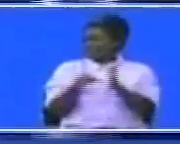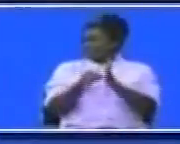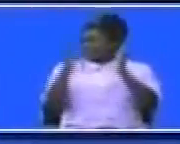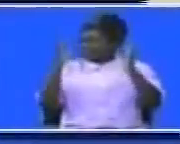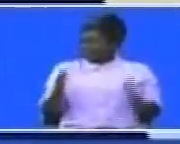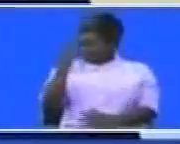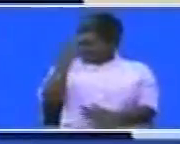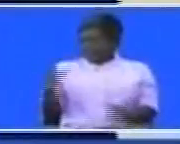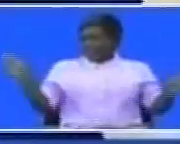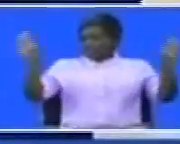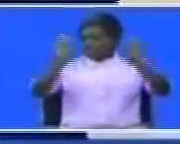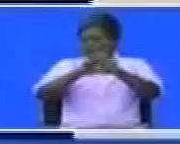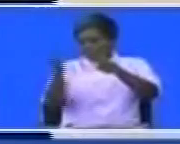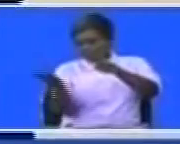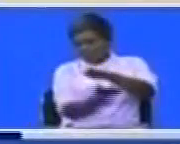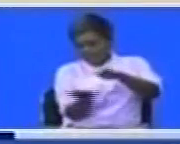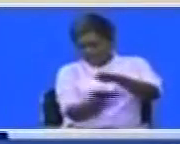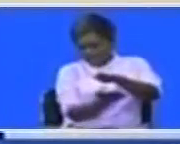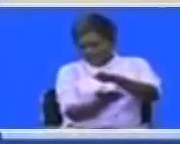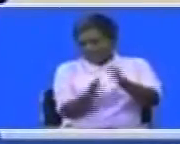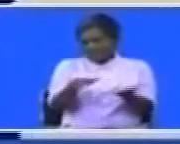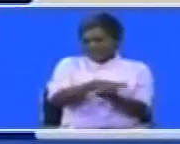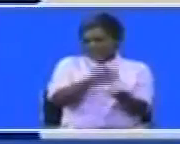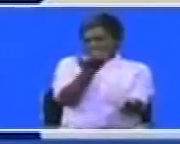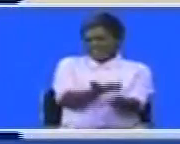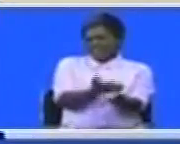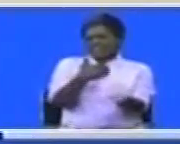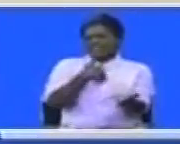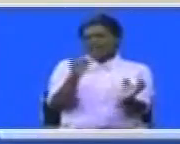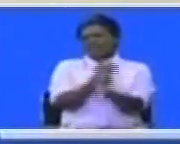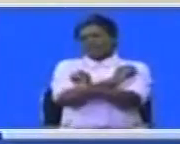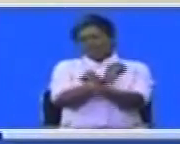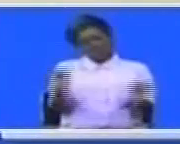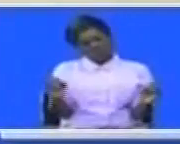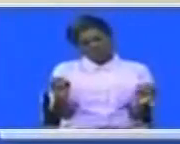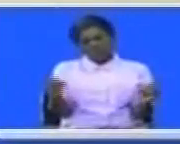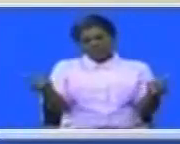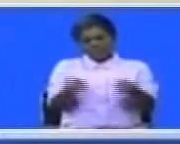hatua yake ya kufunga faili hiyo kwa msingi kwamba kuna ushahidi pesa zilipotea kama